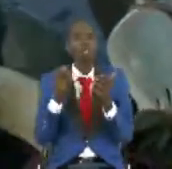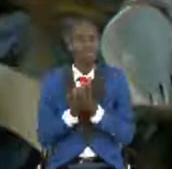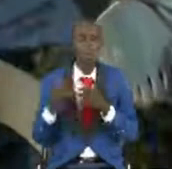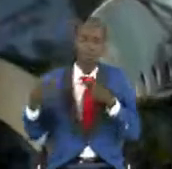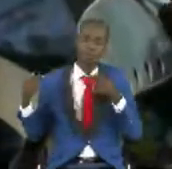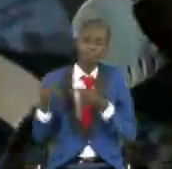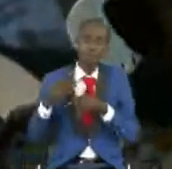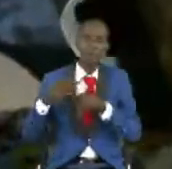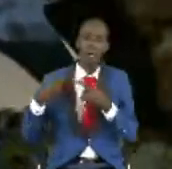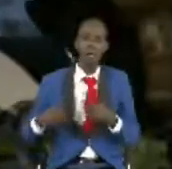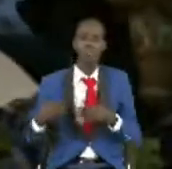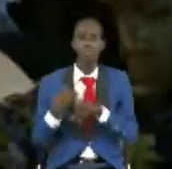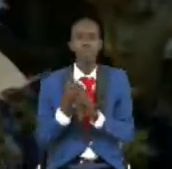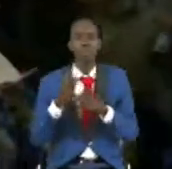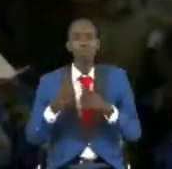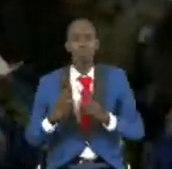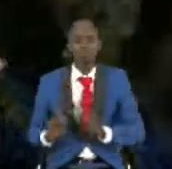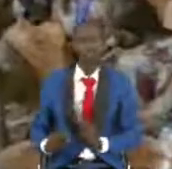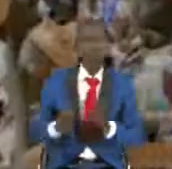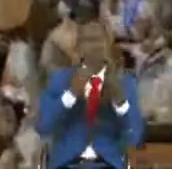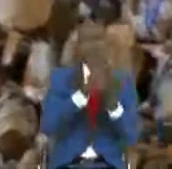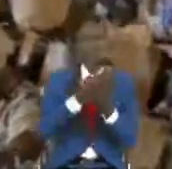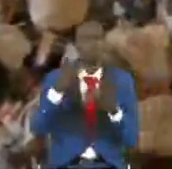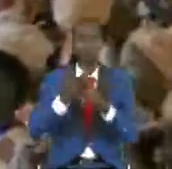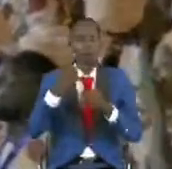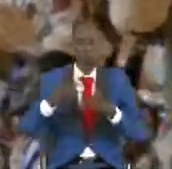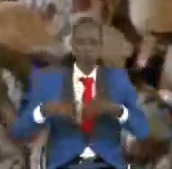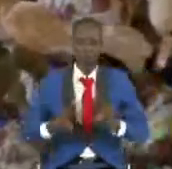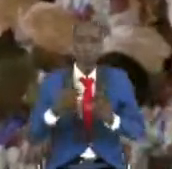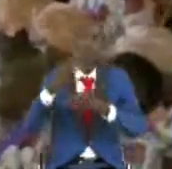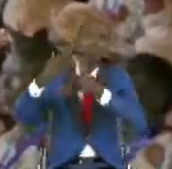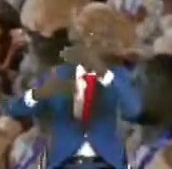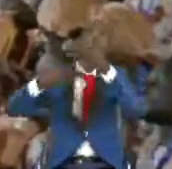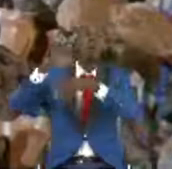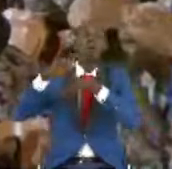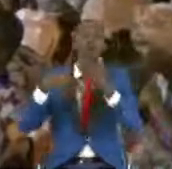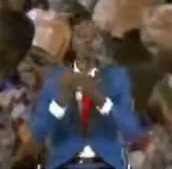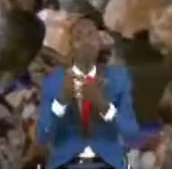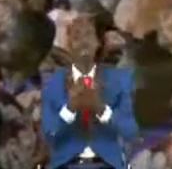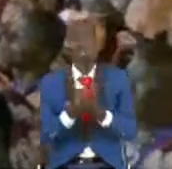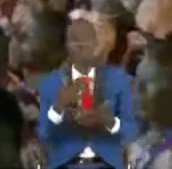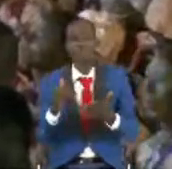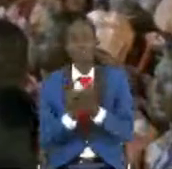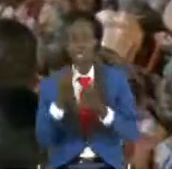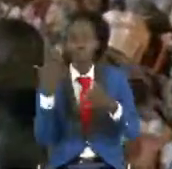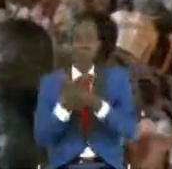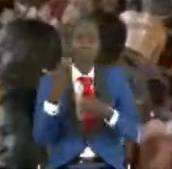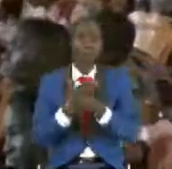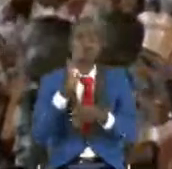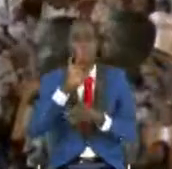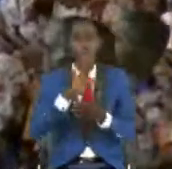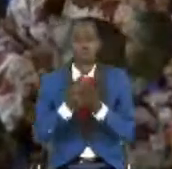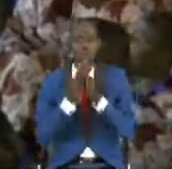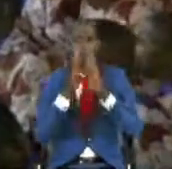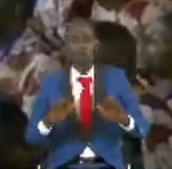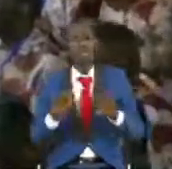et tout ce qui te tourmente, qui t'amène à courir par-ci, par-là, toutes ces choses qui dérangent ta paix, il va